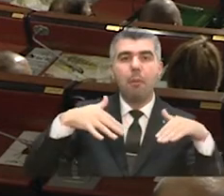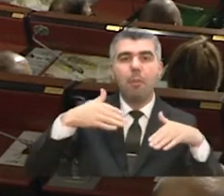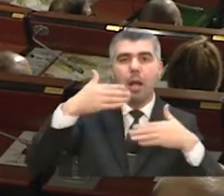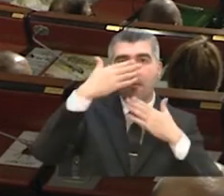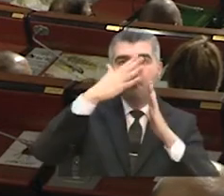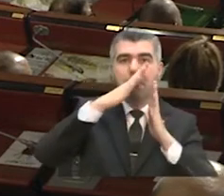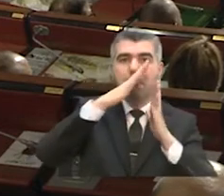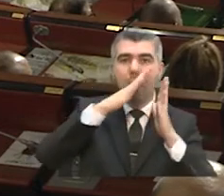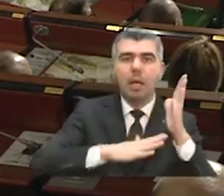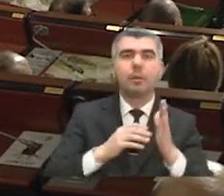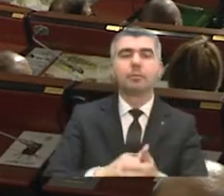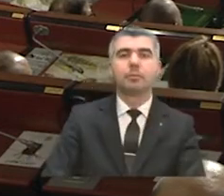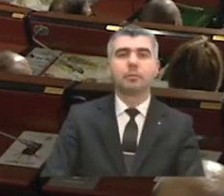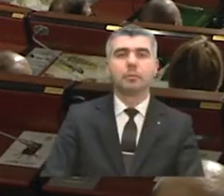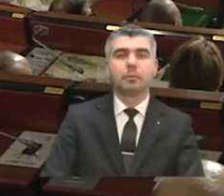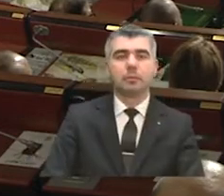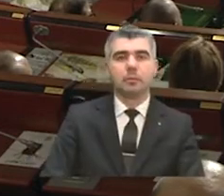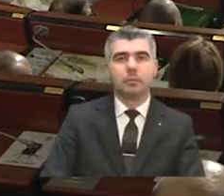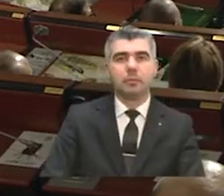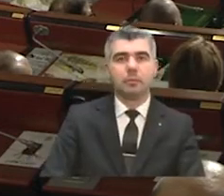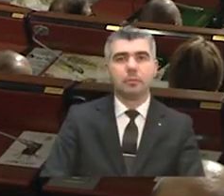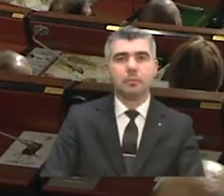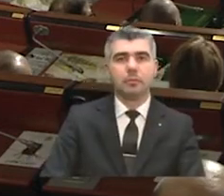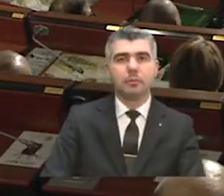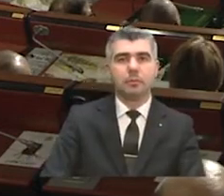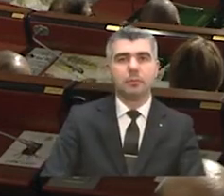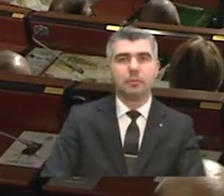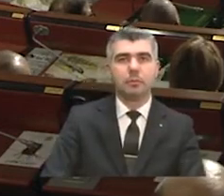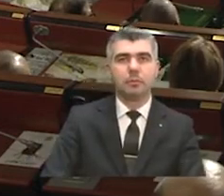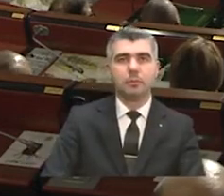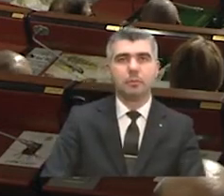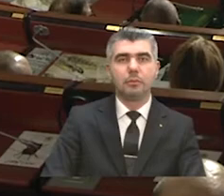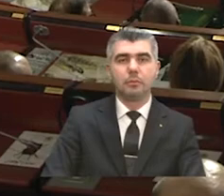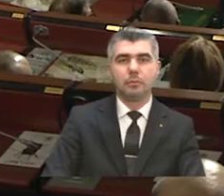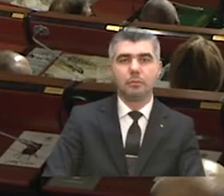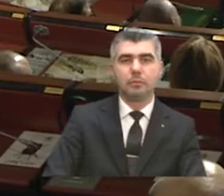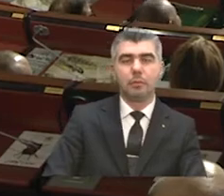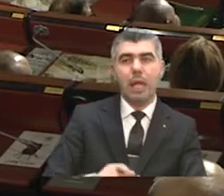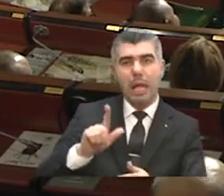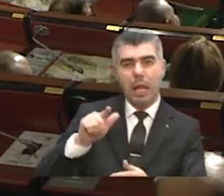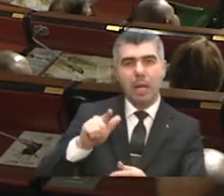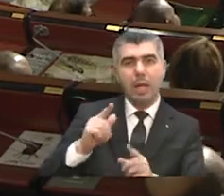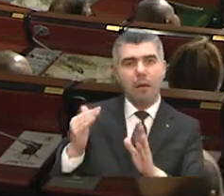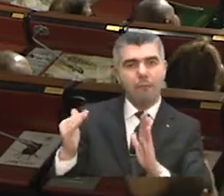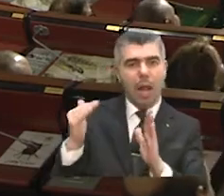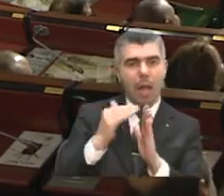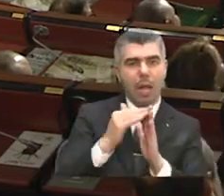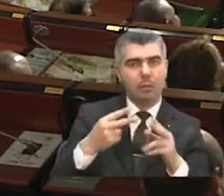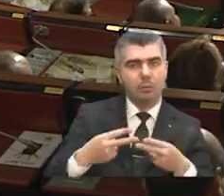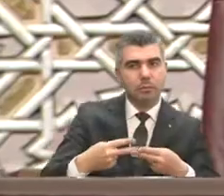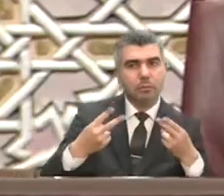communiqué du Parlement du Royaume du Maroc. Donc,